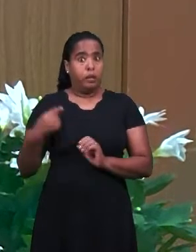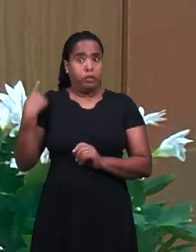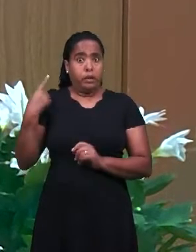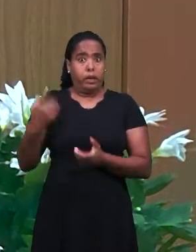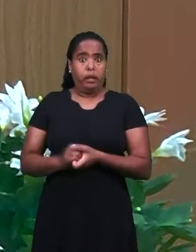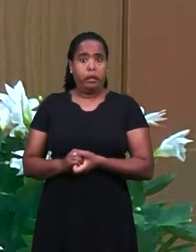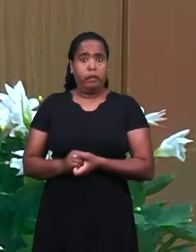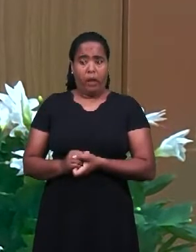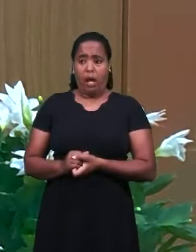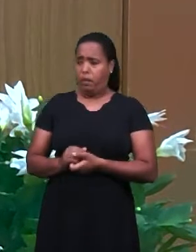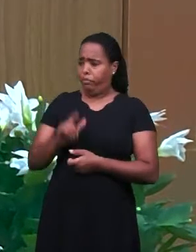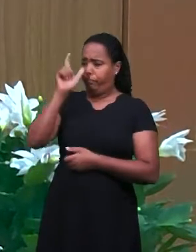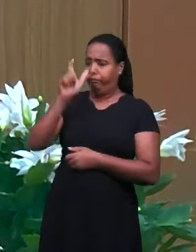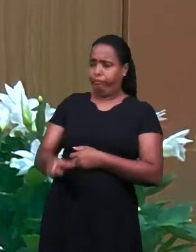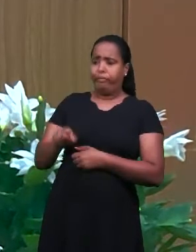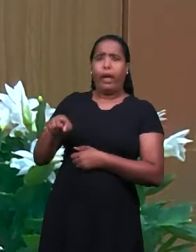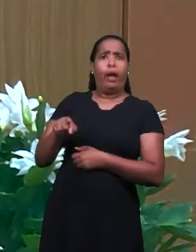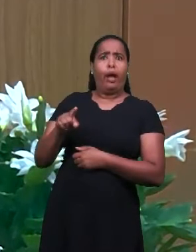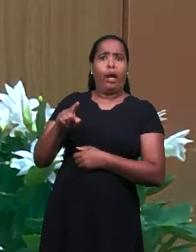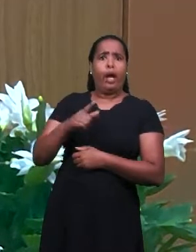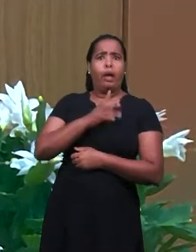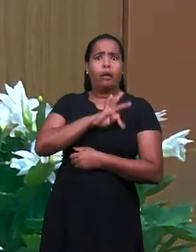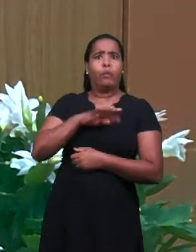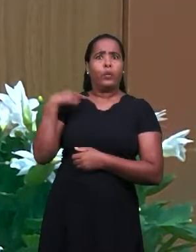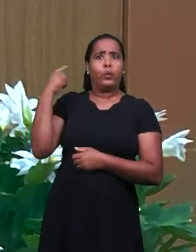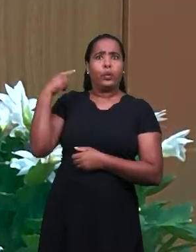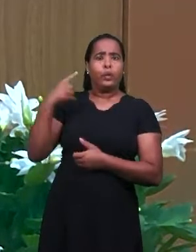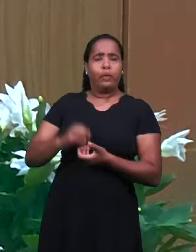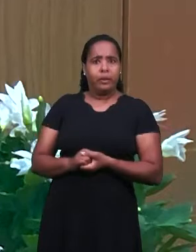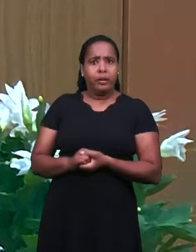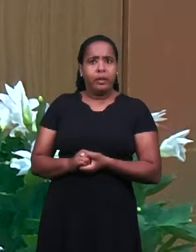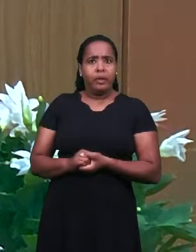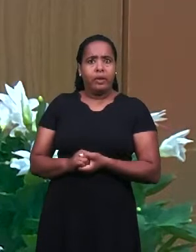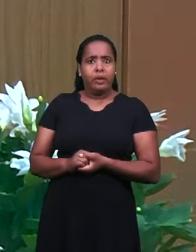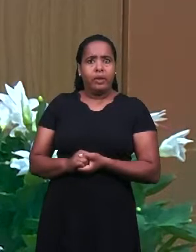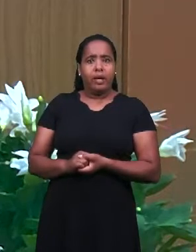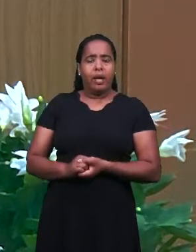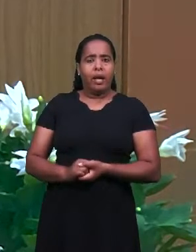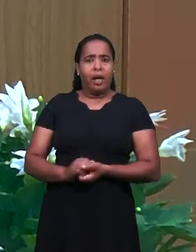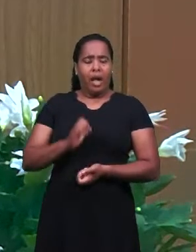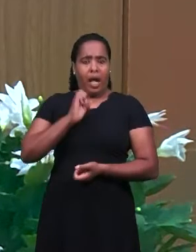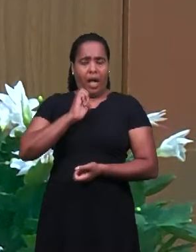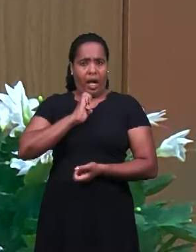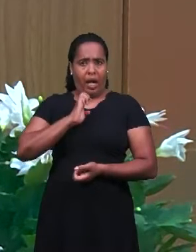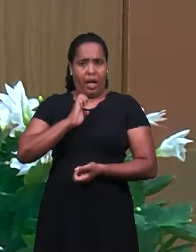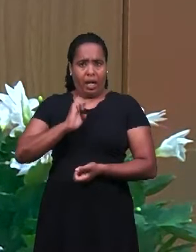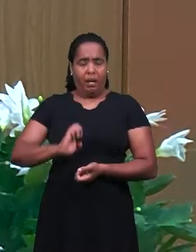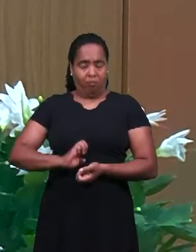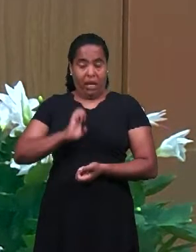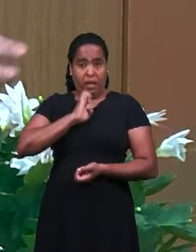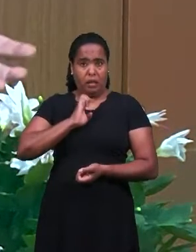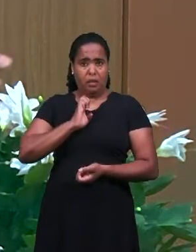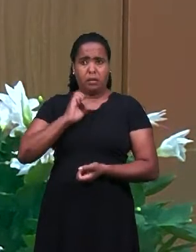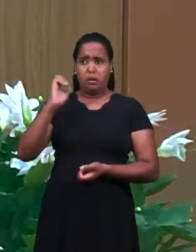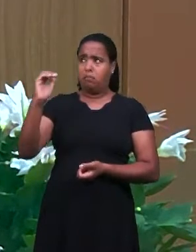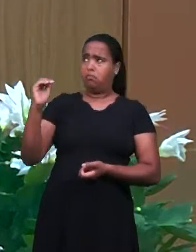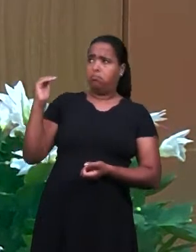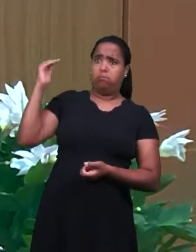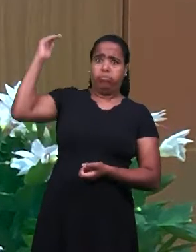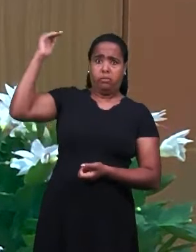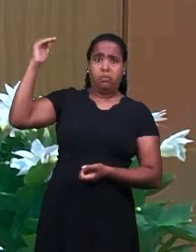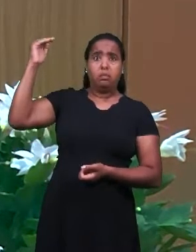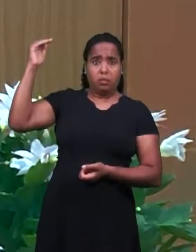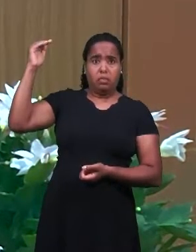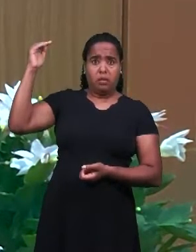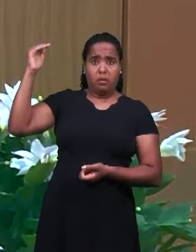Мы можем сказать, что этот человек, он был чокнутый. Елиашив, он был первосвященник.